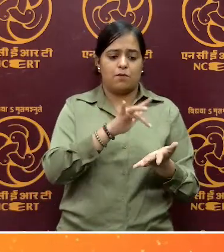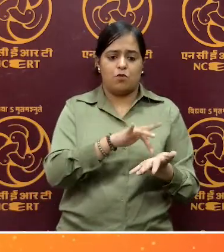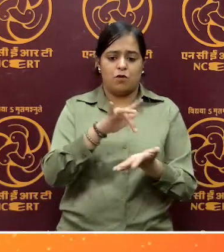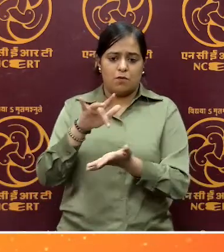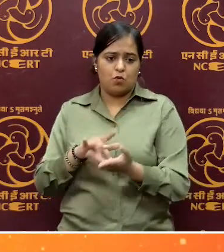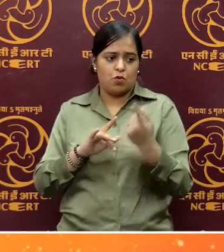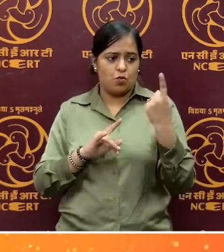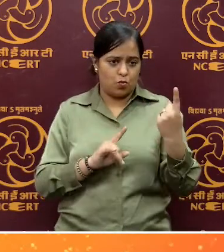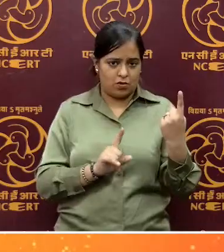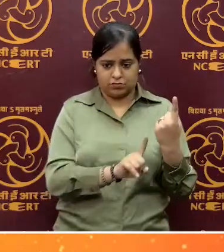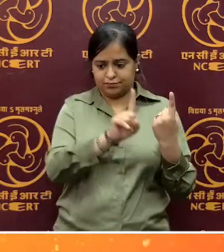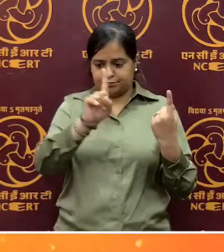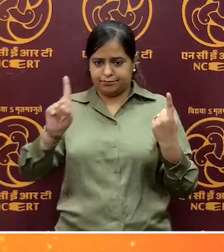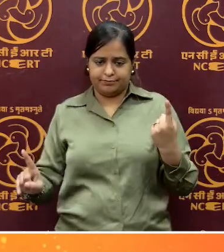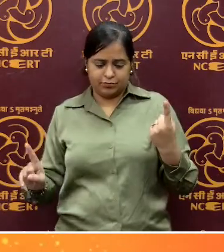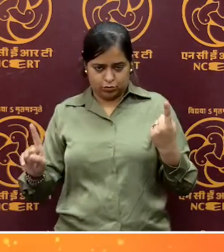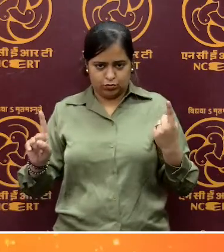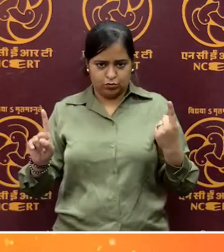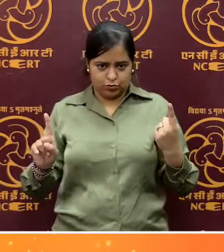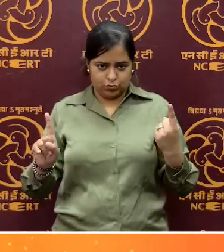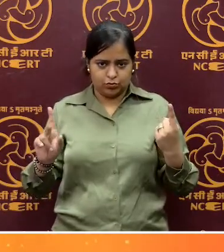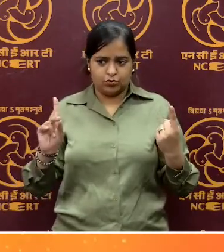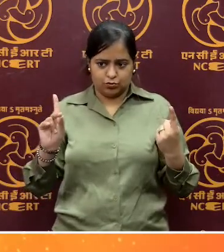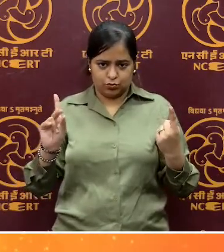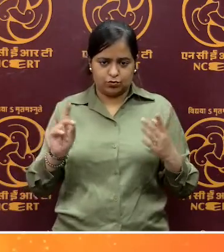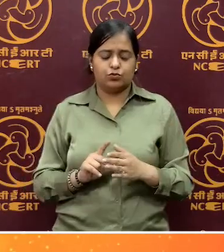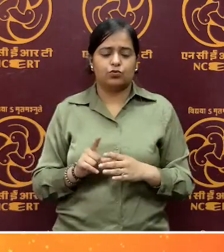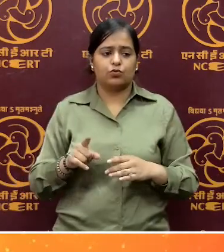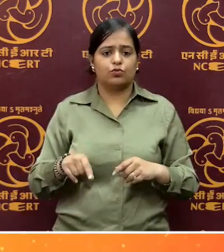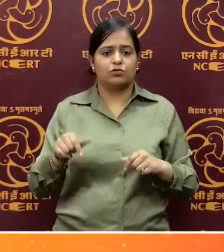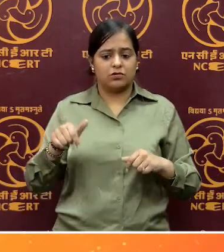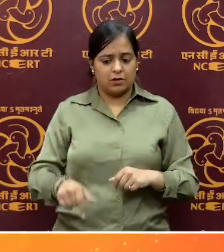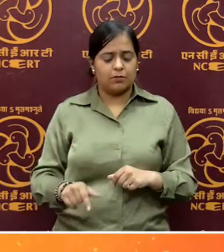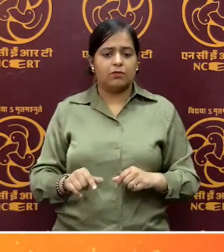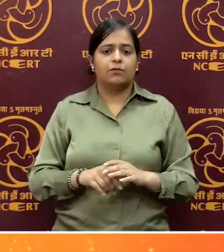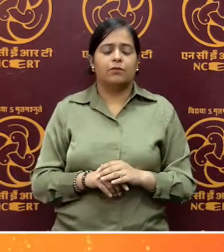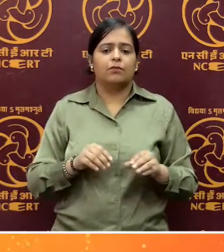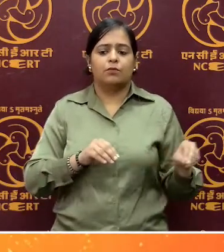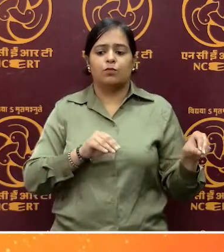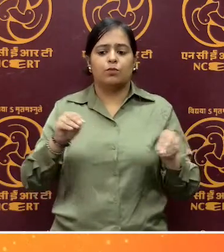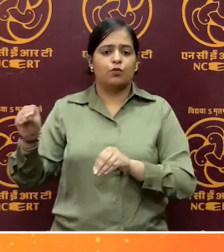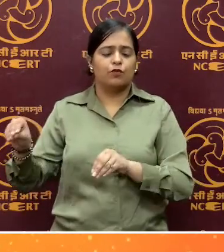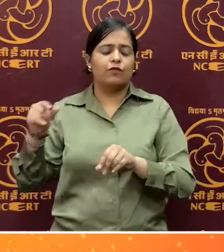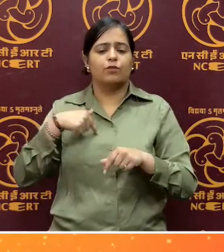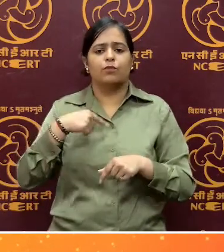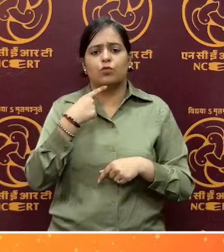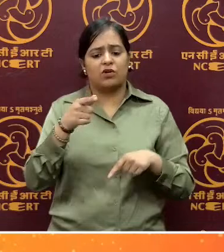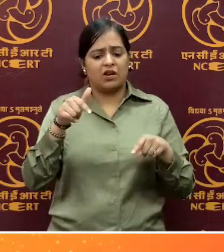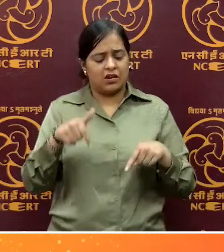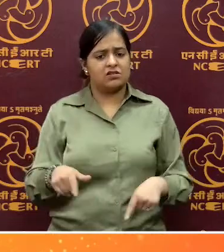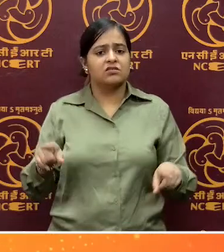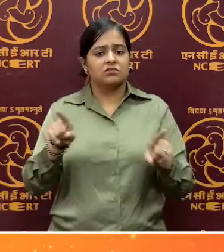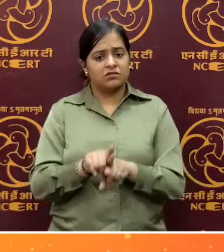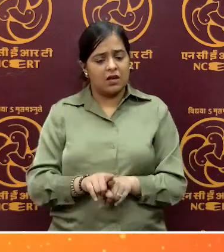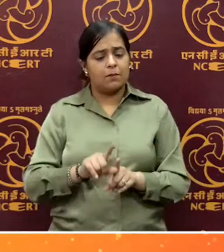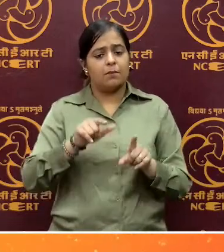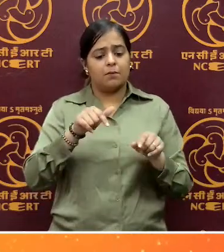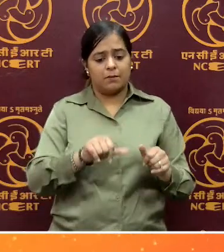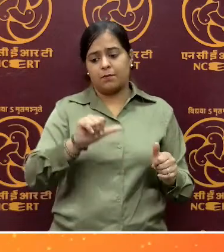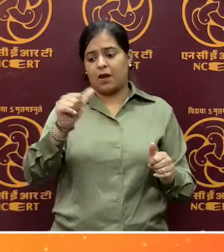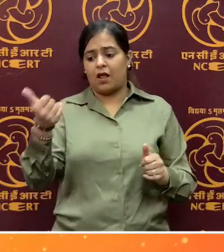हैं. Then from here you are moving further. यहाँ from the same point you have to move further to another